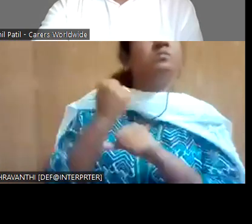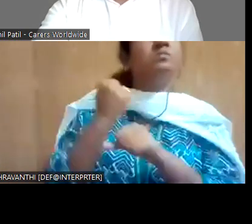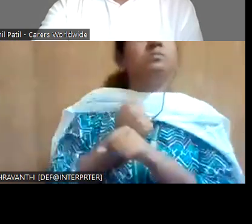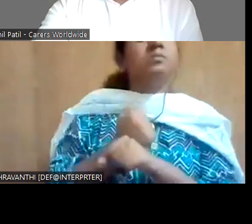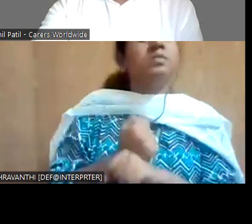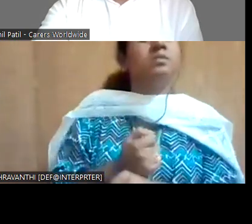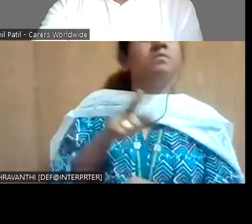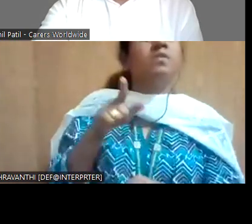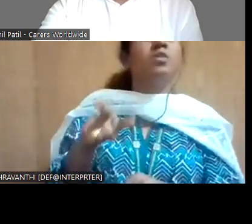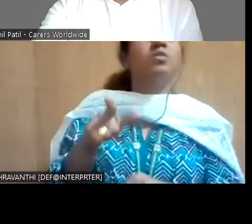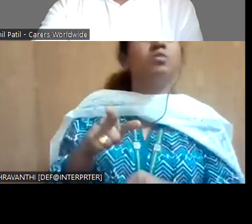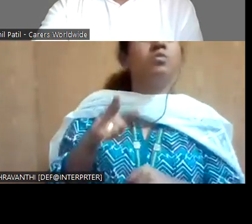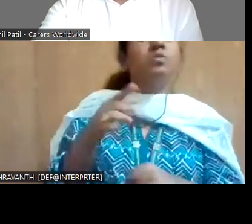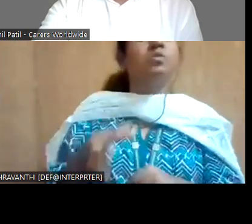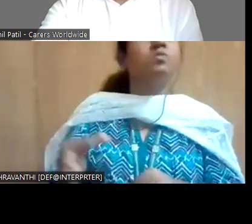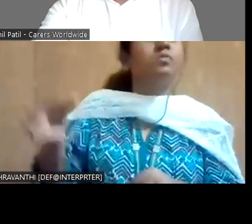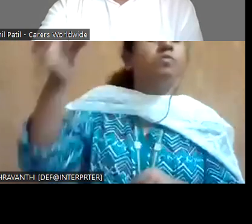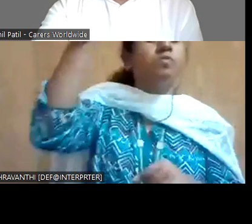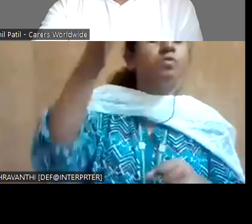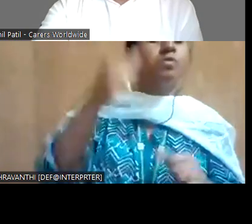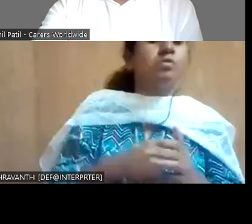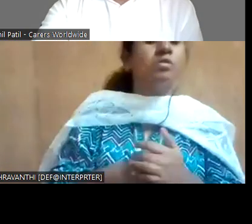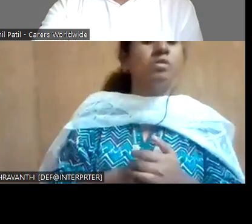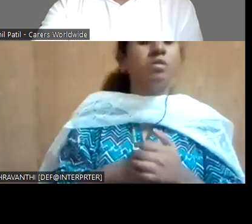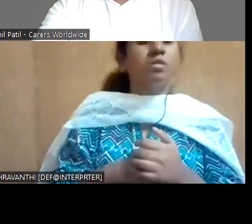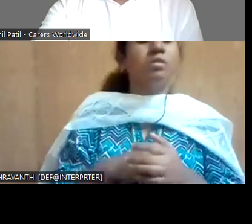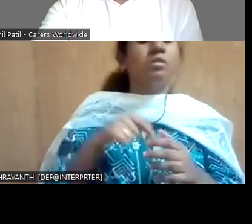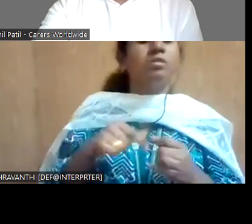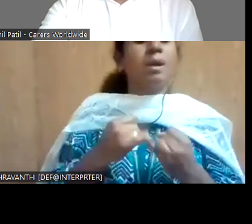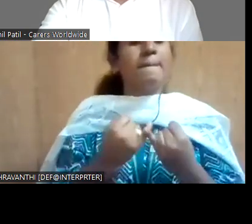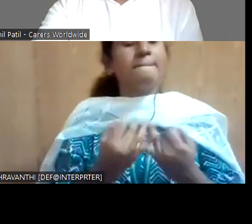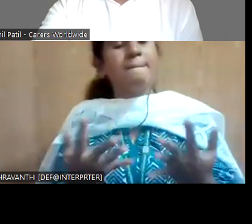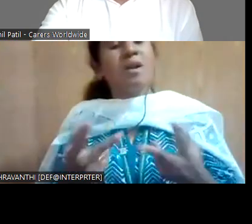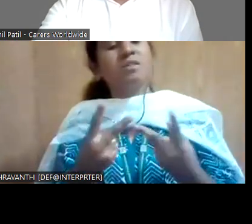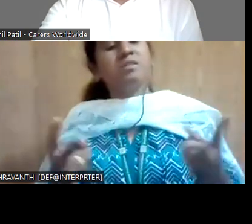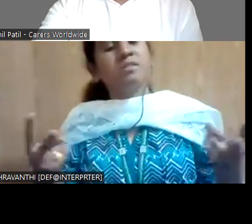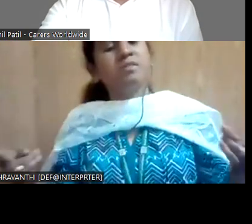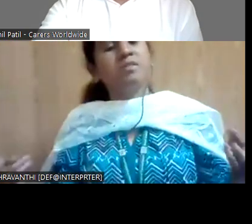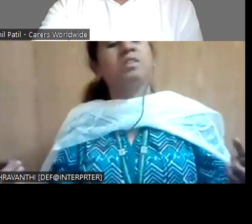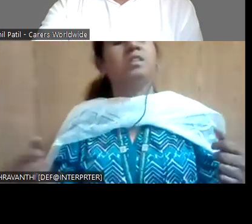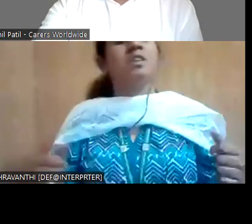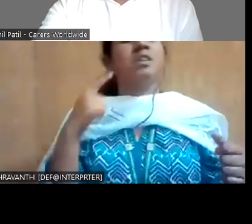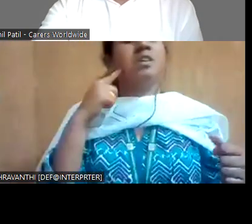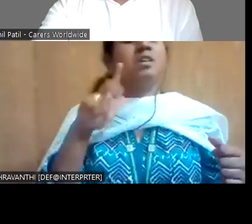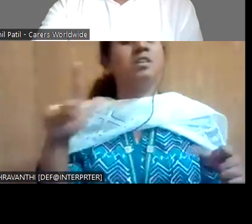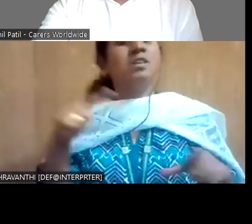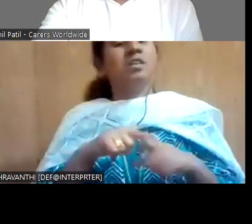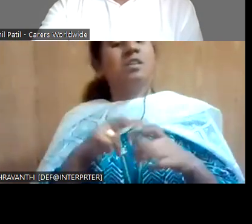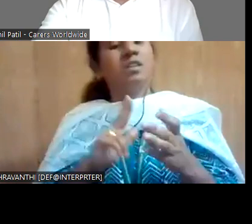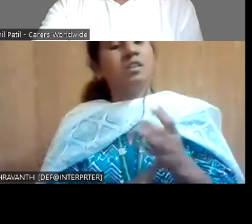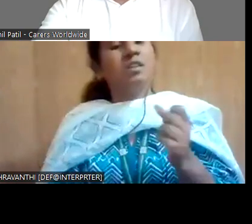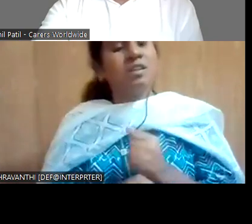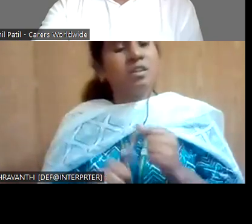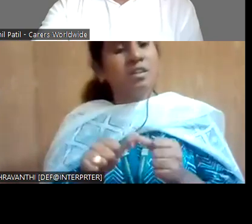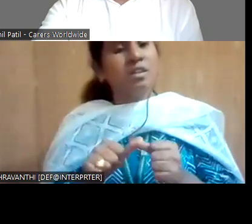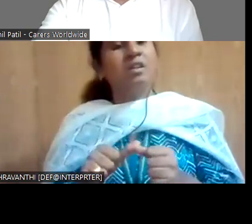और उसके आगे हम क्या करते हैं उसमें बहुत सारी चीजें आती है, लीगल गार्डियनशिप लेना जरूरी है,